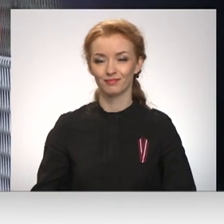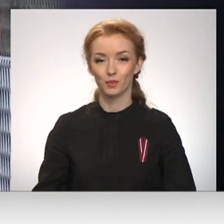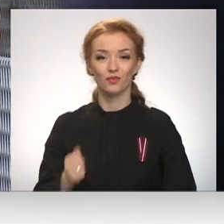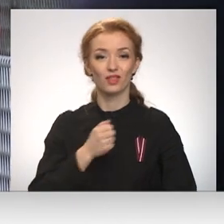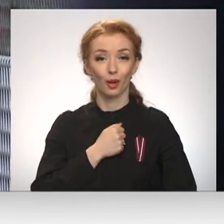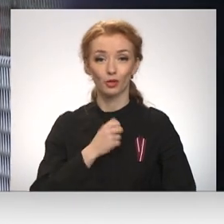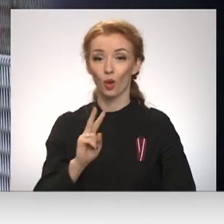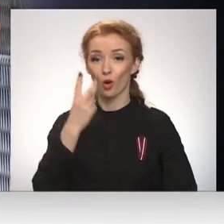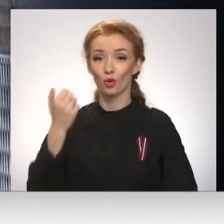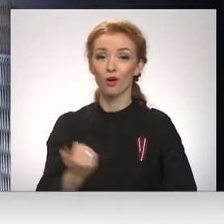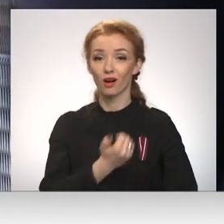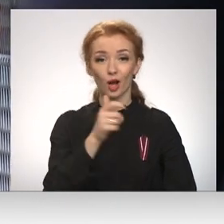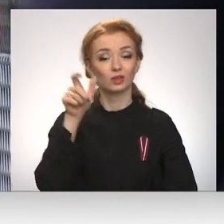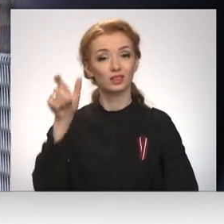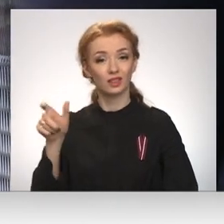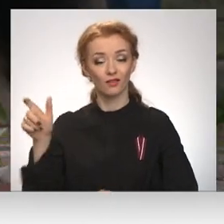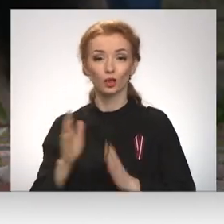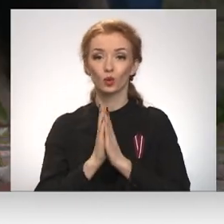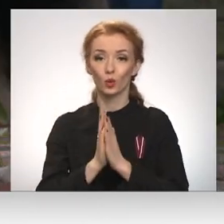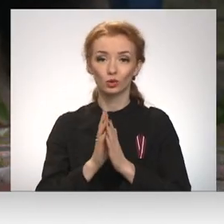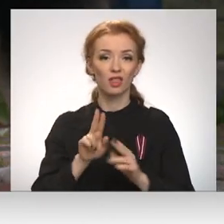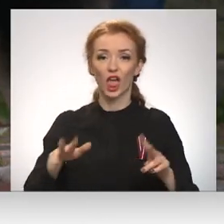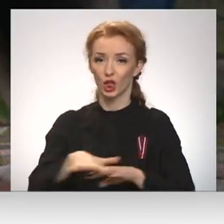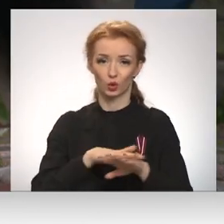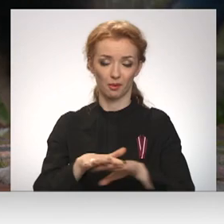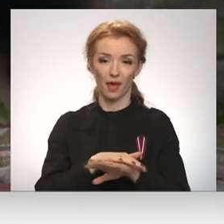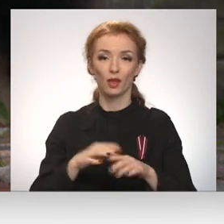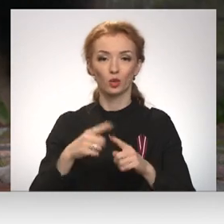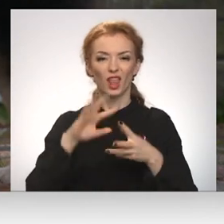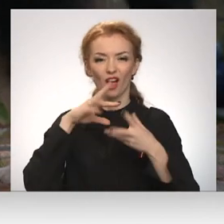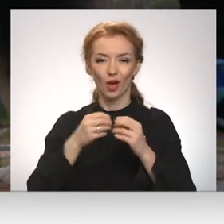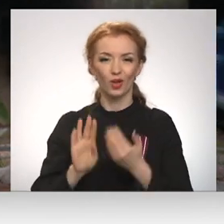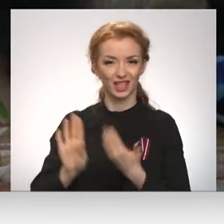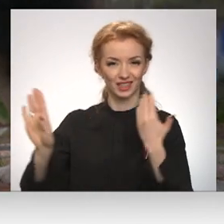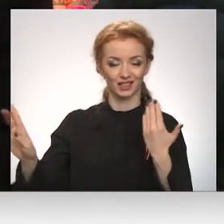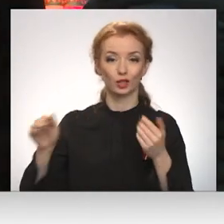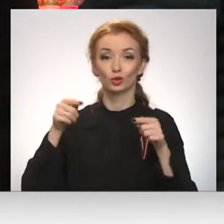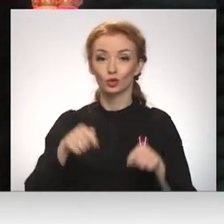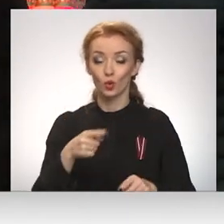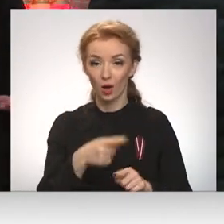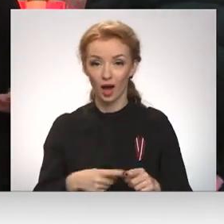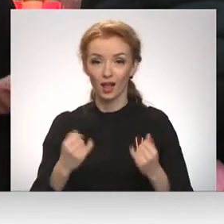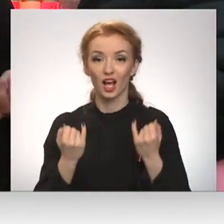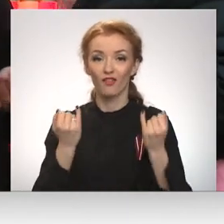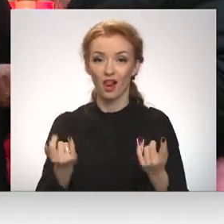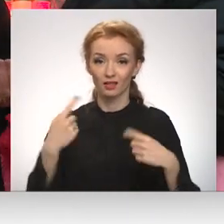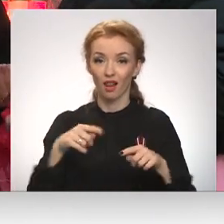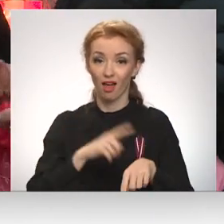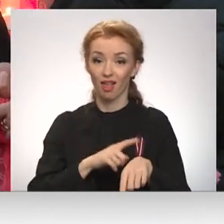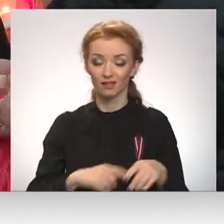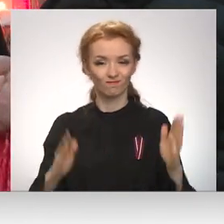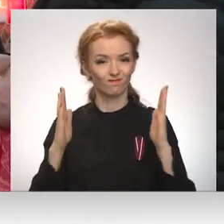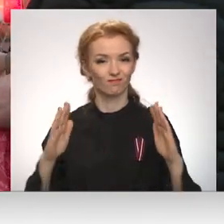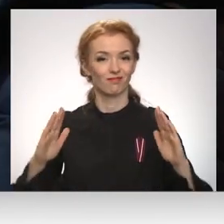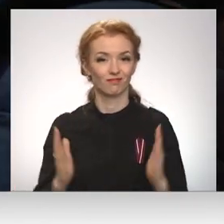Diemžēl jau otro gadu cilvēki tiek aicināti šeit nedrūzmēties un ievērot distanci. Šoreiz svecīšu likšanai atvēlētais laiks ir ierobežots,